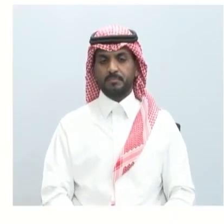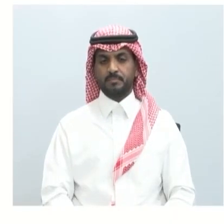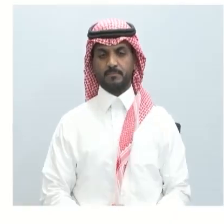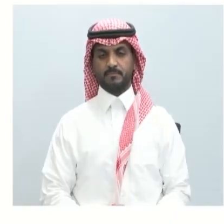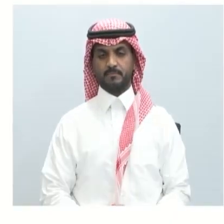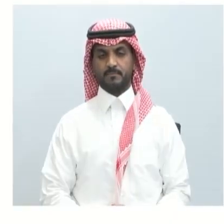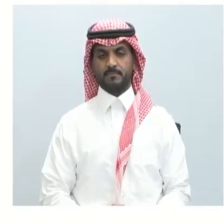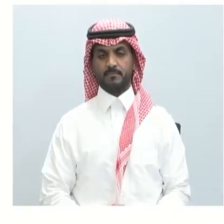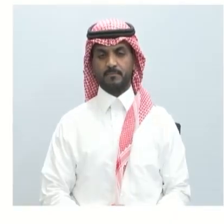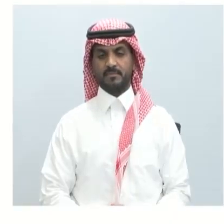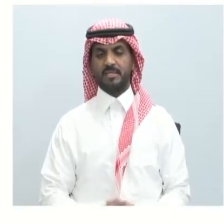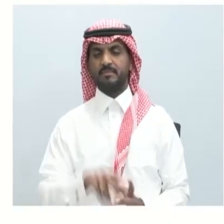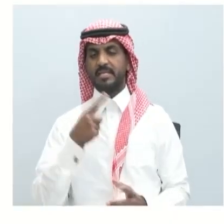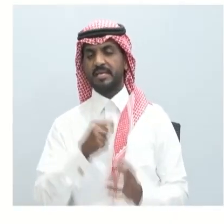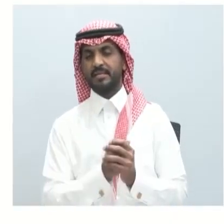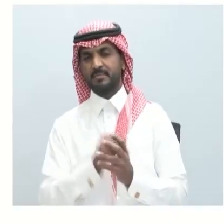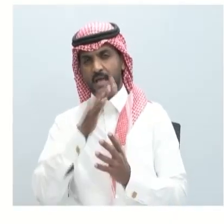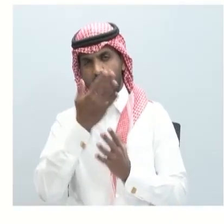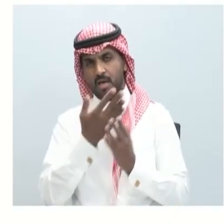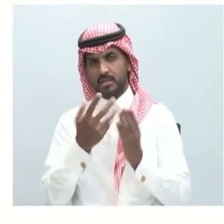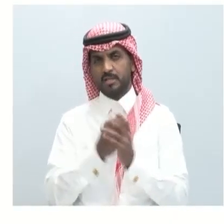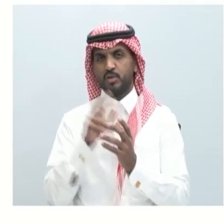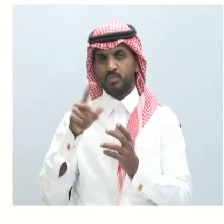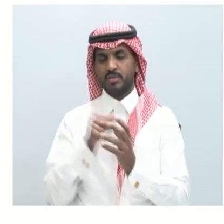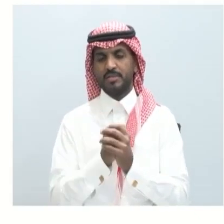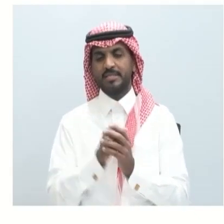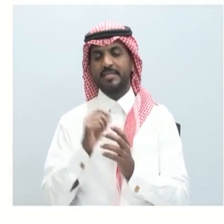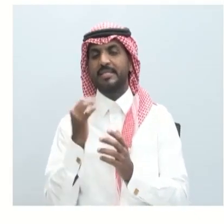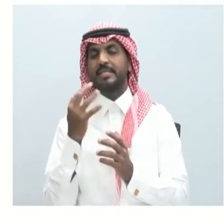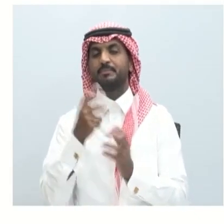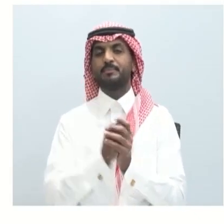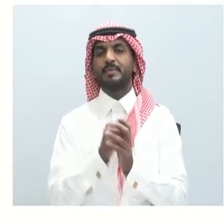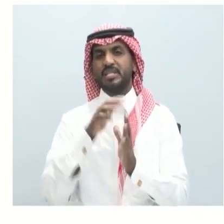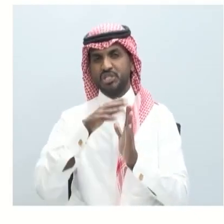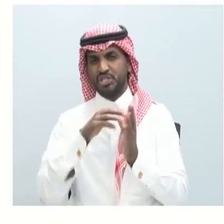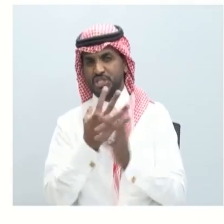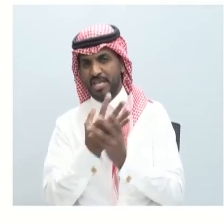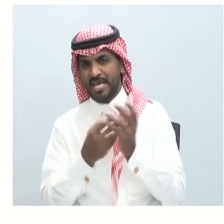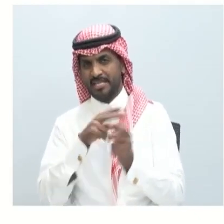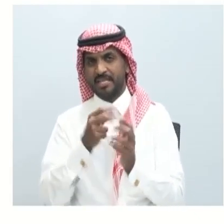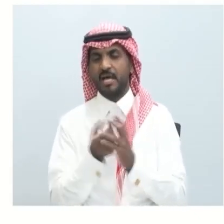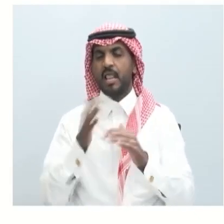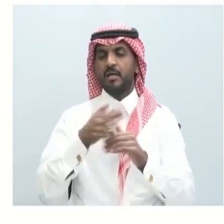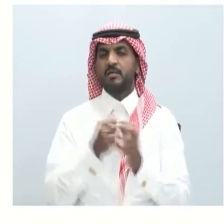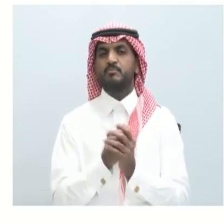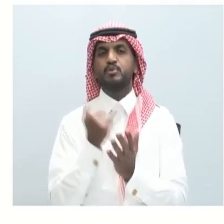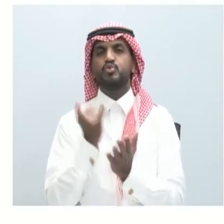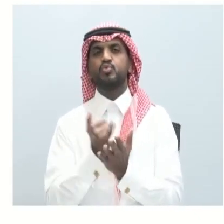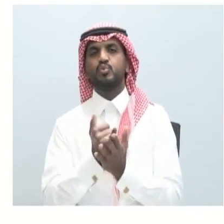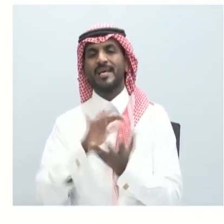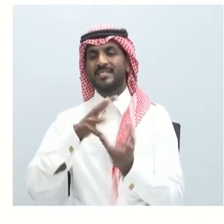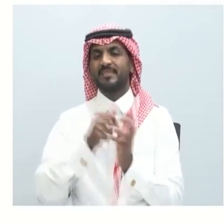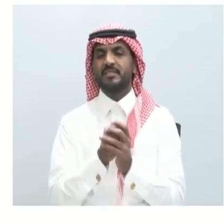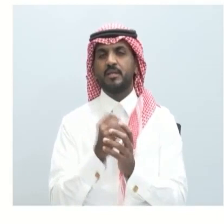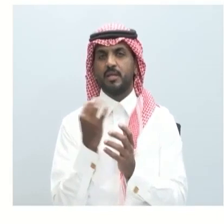مندل عندما نتكلم عن خرائط الكروموسومات يقصد بها ترتيب الجينات على الكروموسومات اذا هذه الجينات المسؤوله عن الصفات